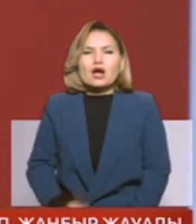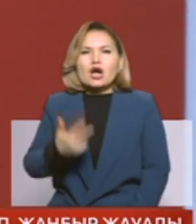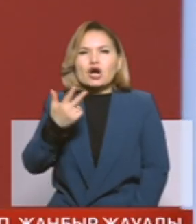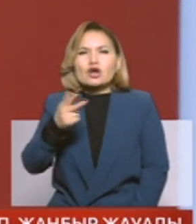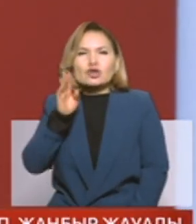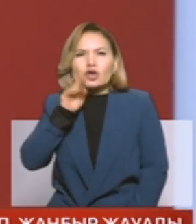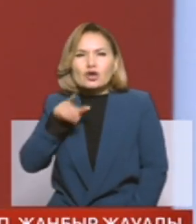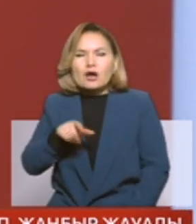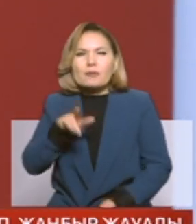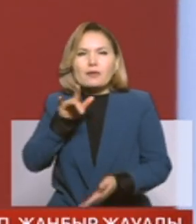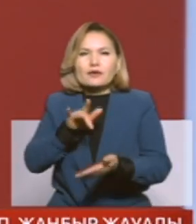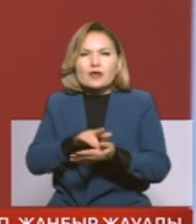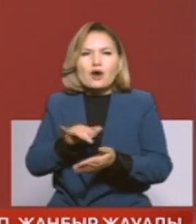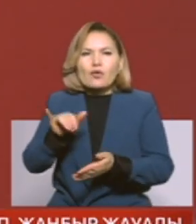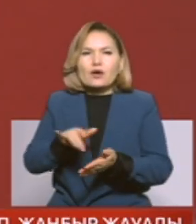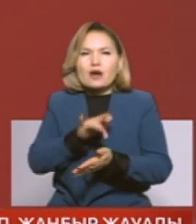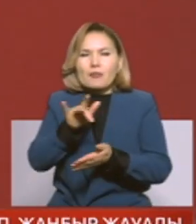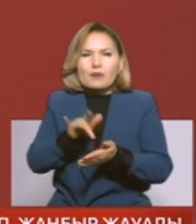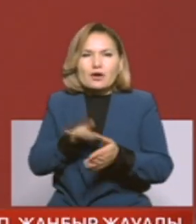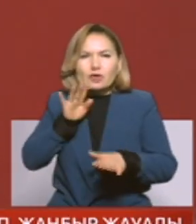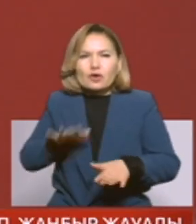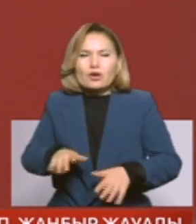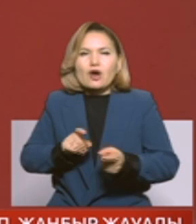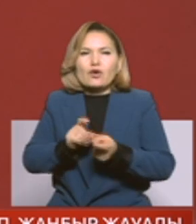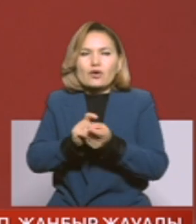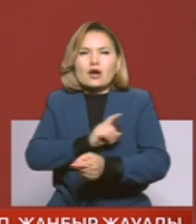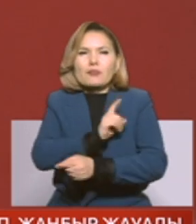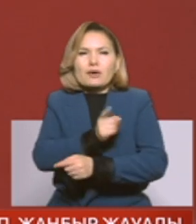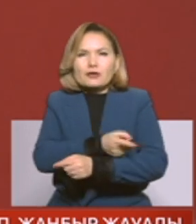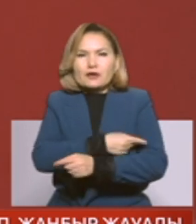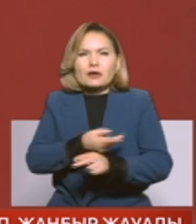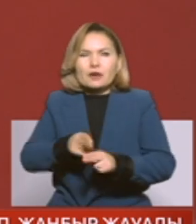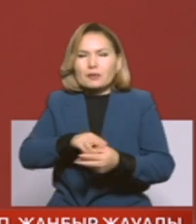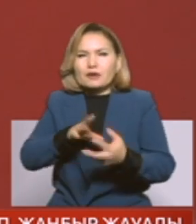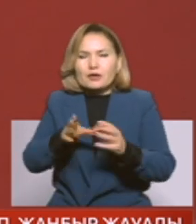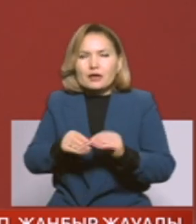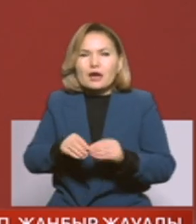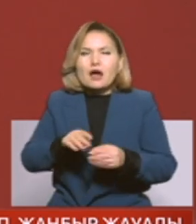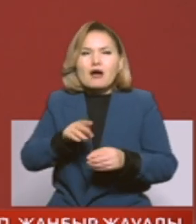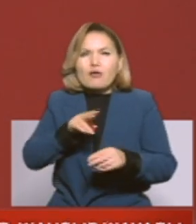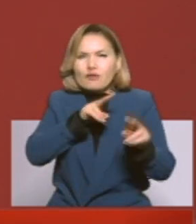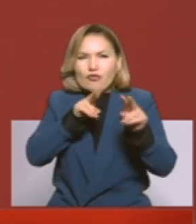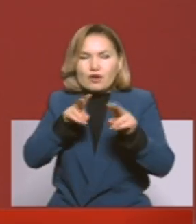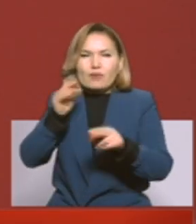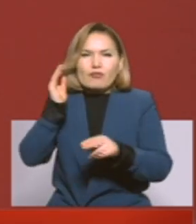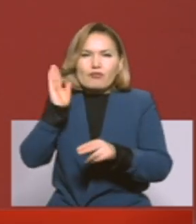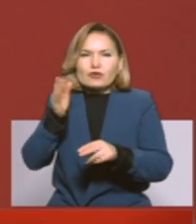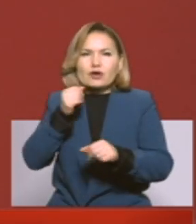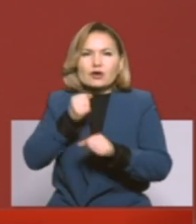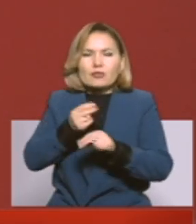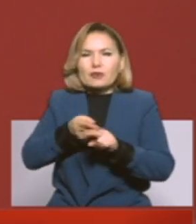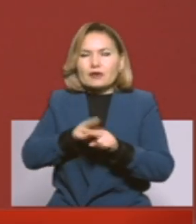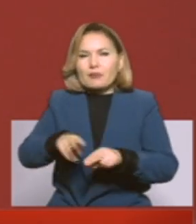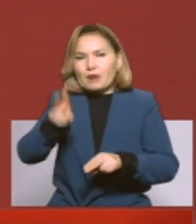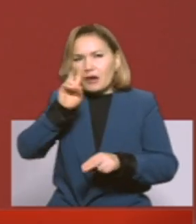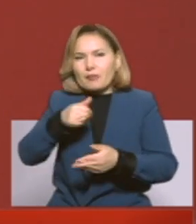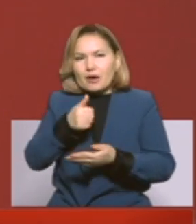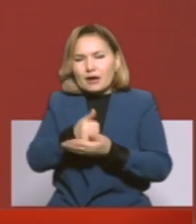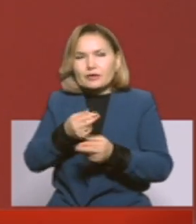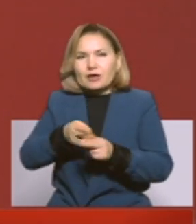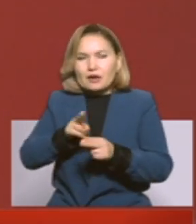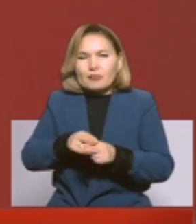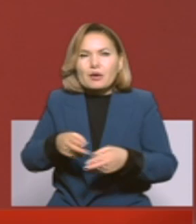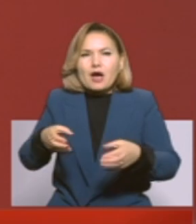Шөзенің ортасында тұрған Орал қаласында тасқынмен күрес күшейтілген тәртіпте жүріп жатыр. Жағдай жіті бақылауда. Ел азаматтары мемлекет басшысының